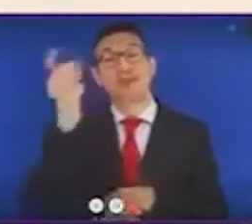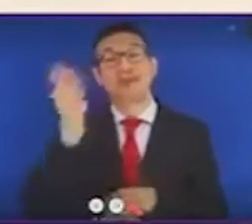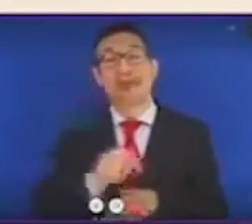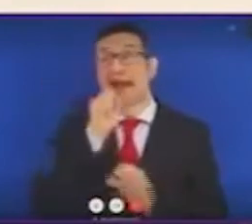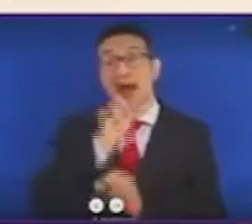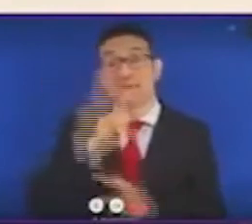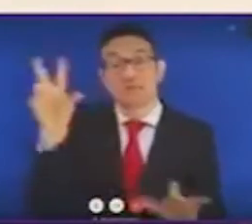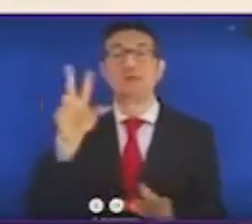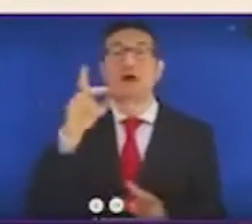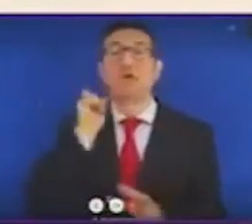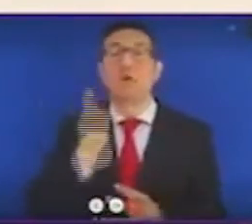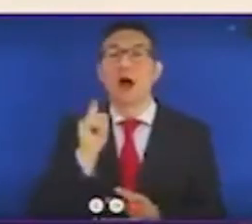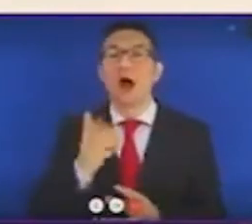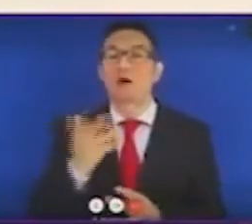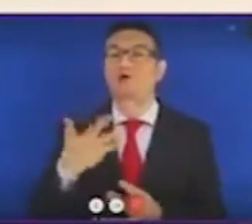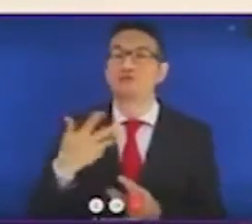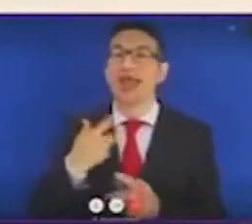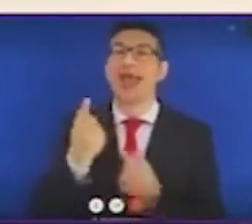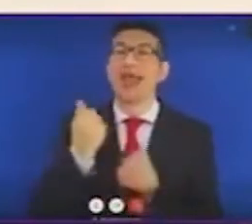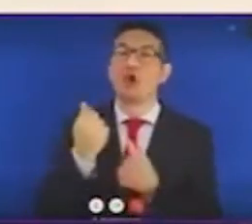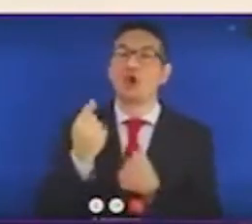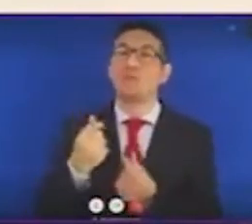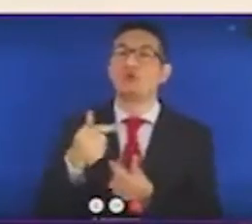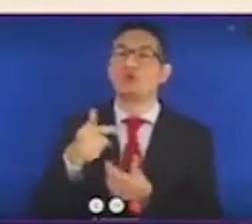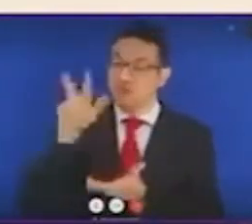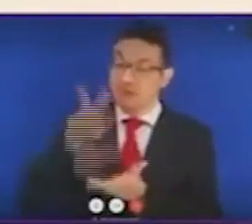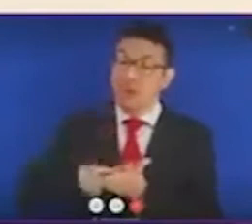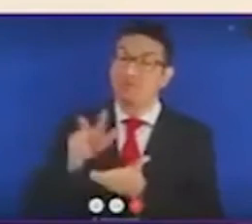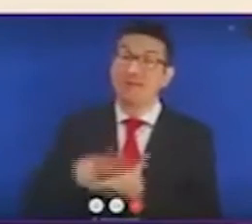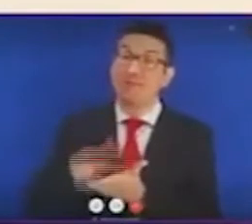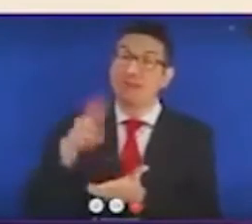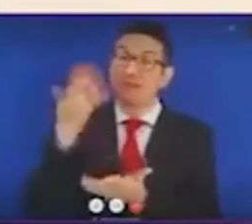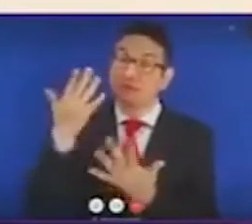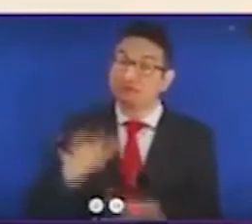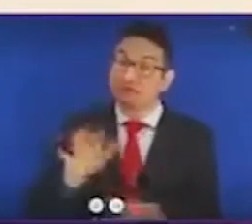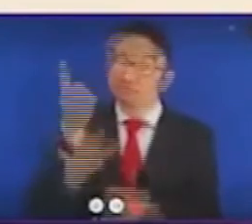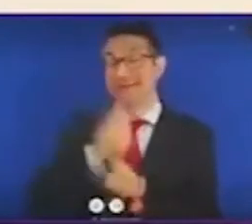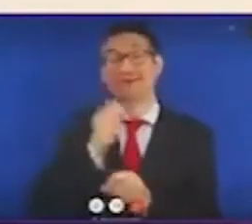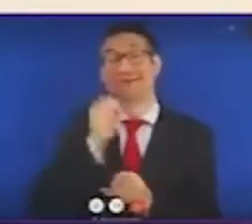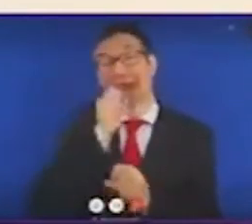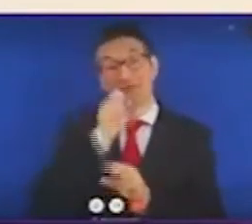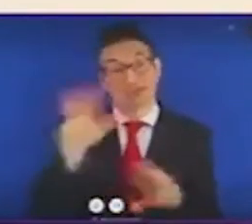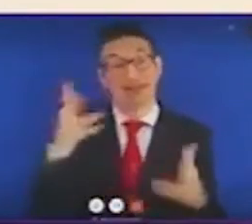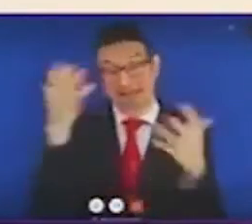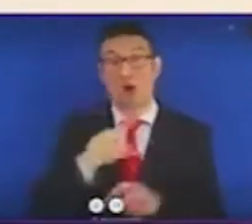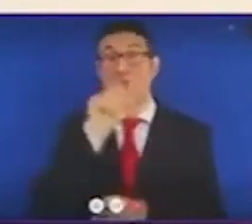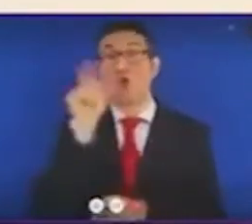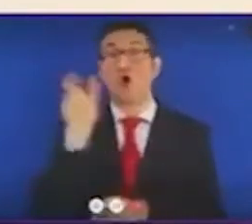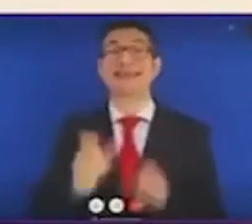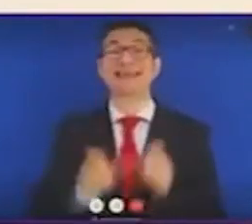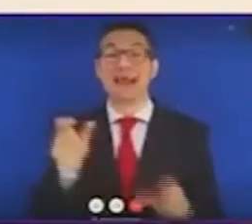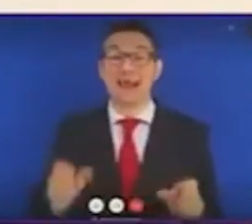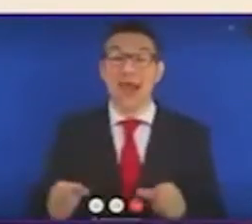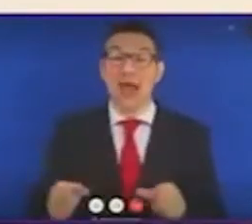provvedimenti economici molto importanti che sono stati presi noi lo faremo per quanto